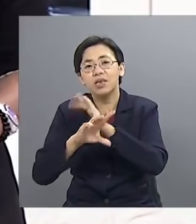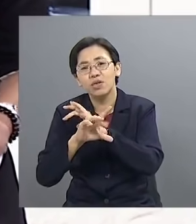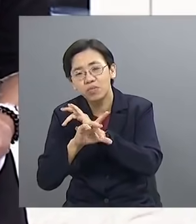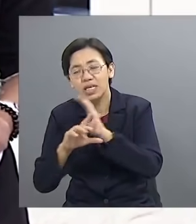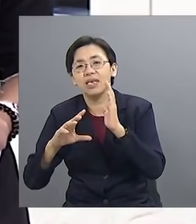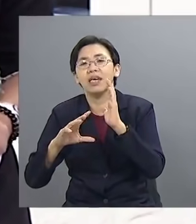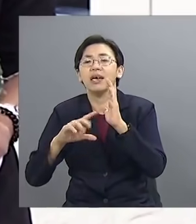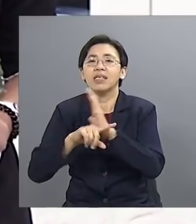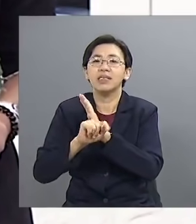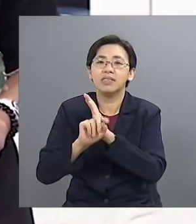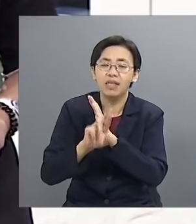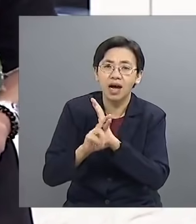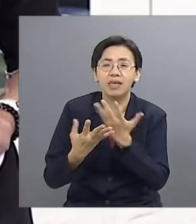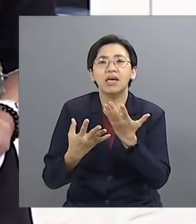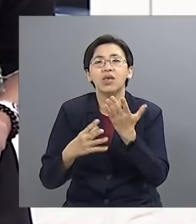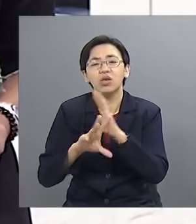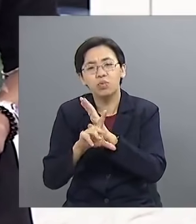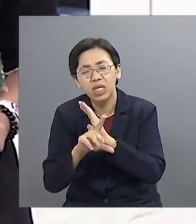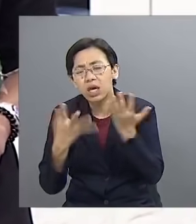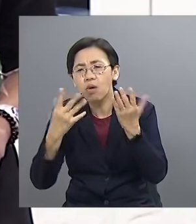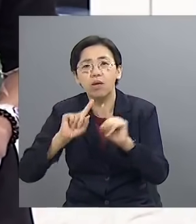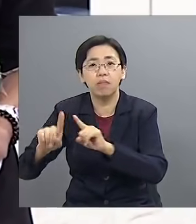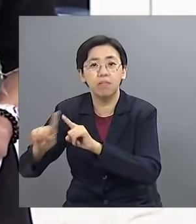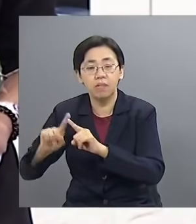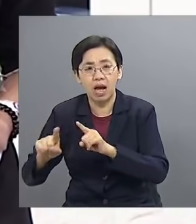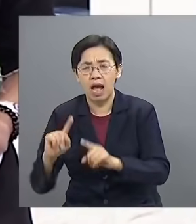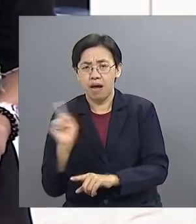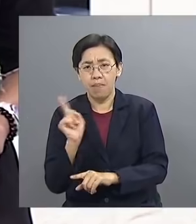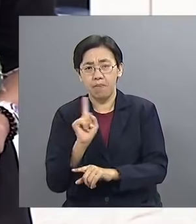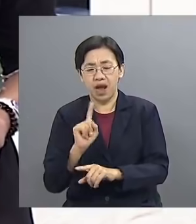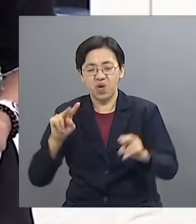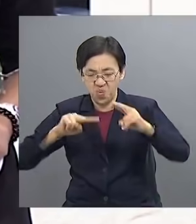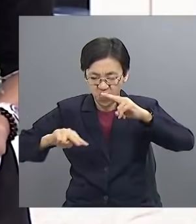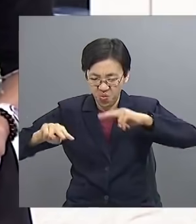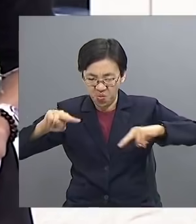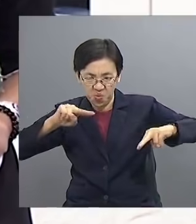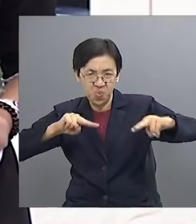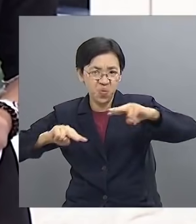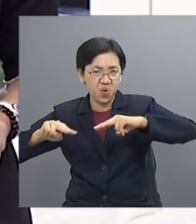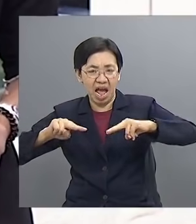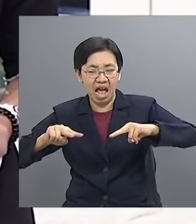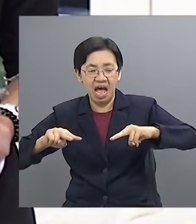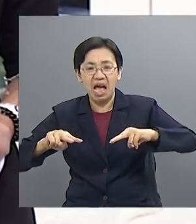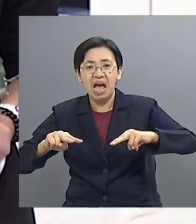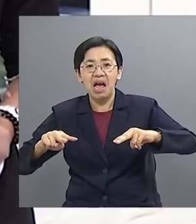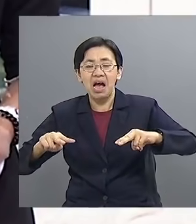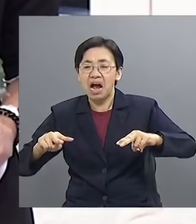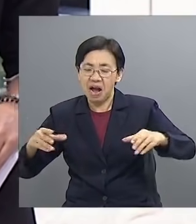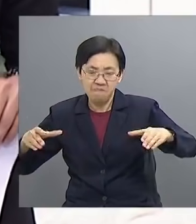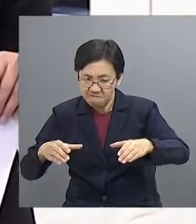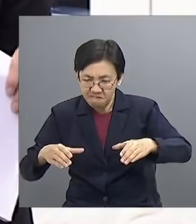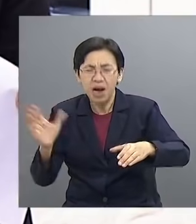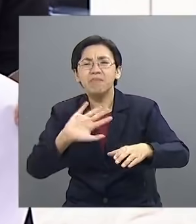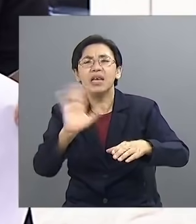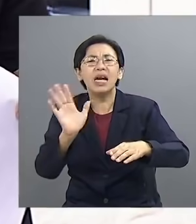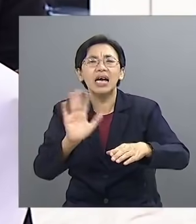เราไม่ใช้คำว่าล็อกดาวน์แต่ว่าใช้คำว่าควบคุมสูงสุดเป็นพื้นที่ควบคุมสูงสุดอย่างที่จังหวัดระยองนั้น